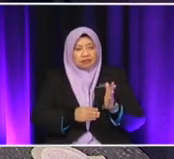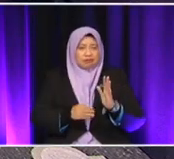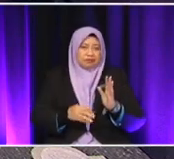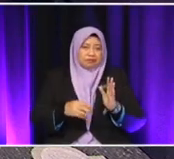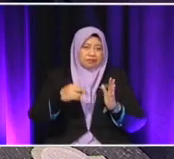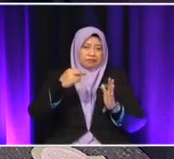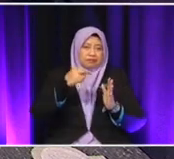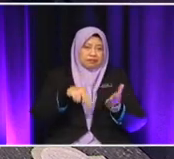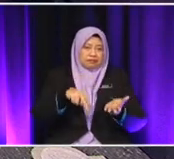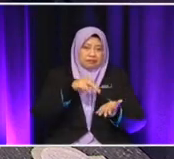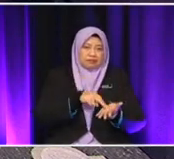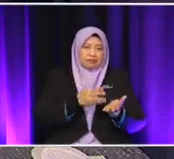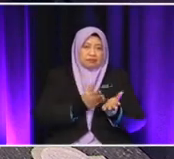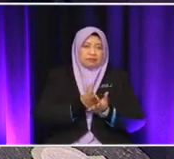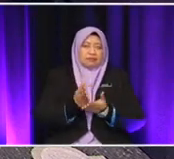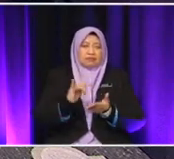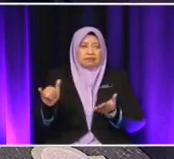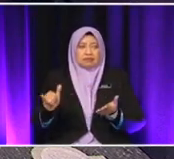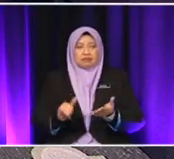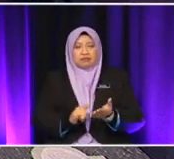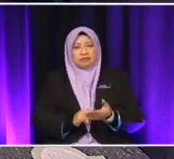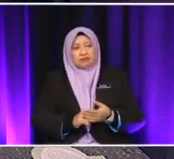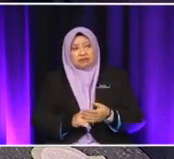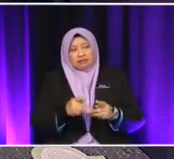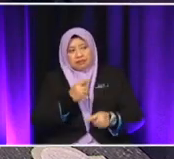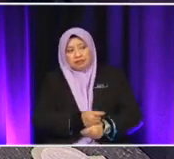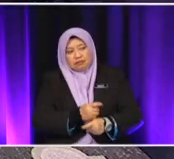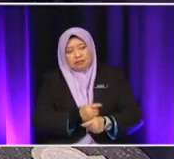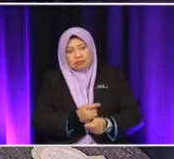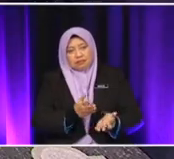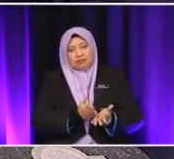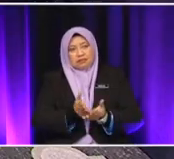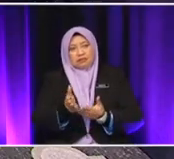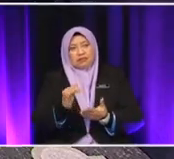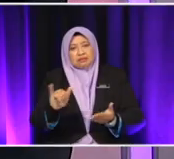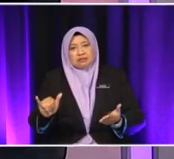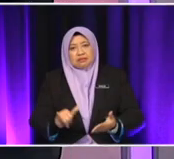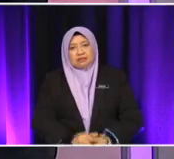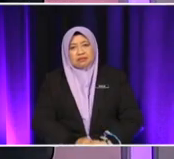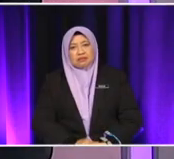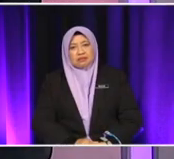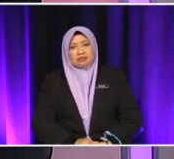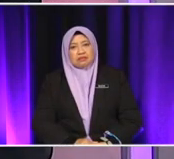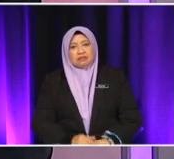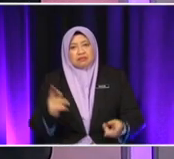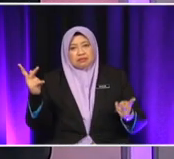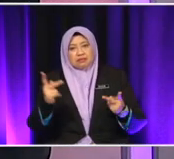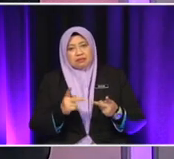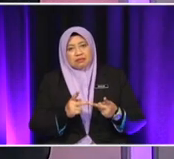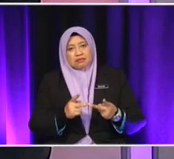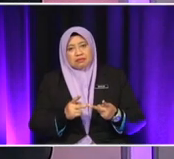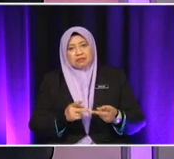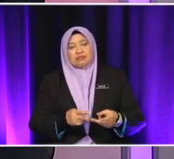Oke seterusnya kita lihat penentu yang seterusnya ialah berkaitan dengan tingkat